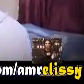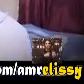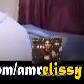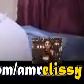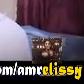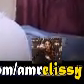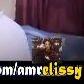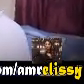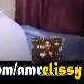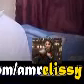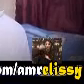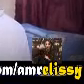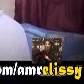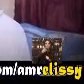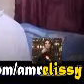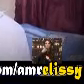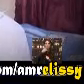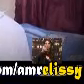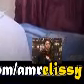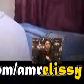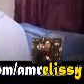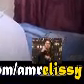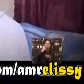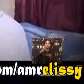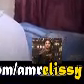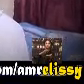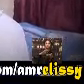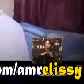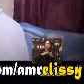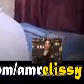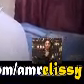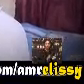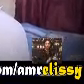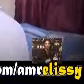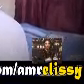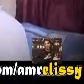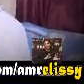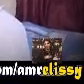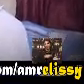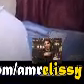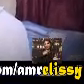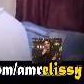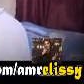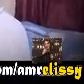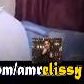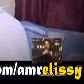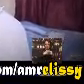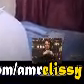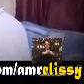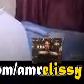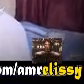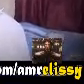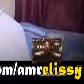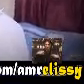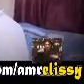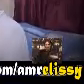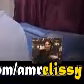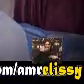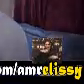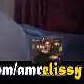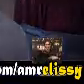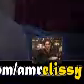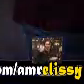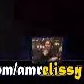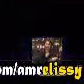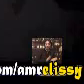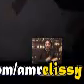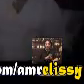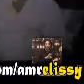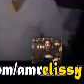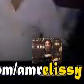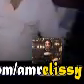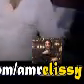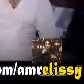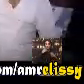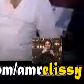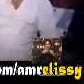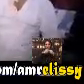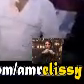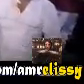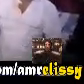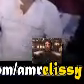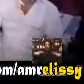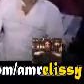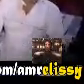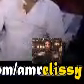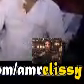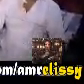2 دكاترة اسكندرية عملوا معايا الوجع، وبعديها ب4 أيام اتصلوا بيا من مصر يقولوا تعالى عشان تعمل عملية، وجيت